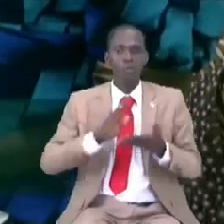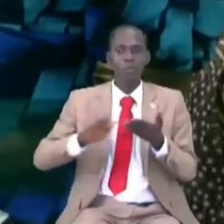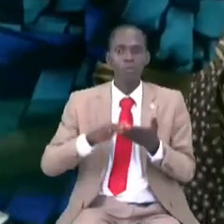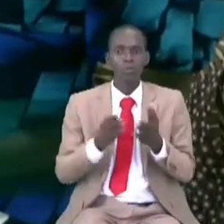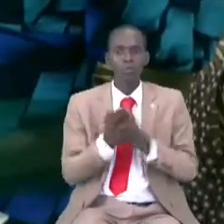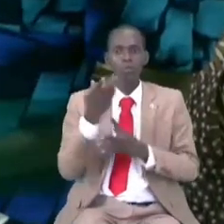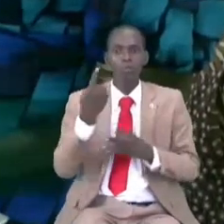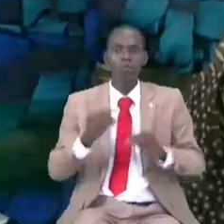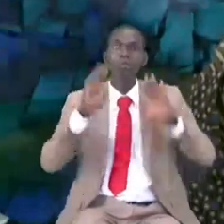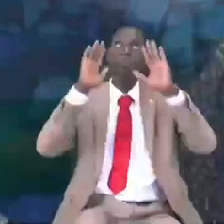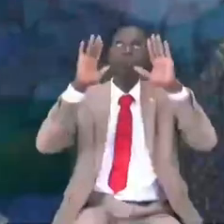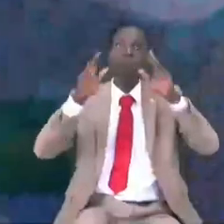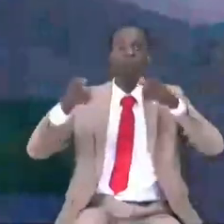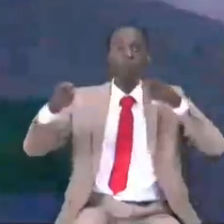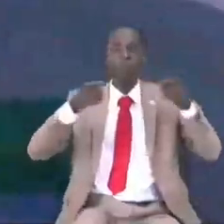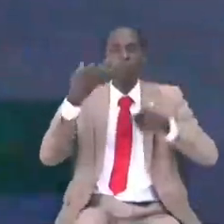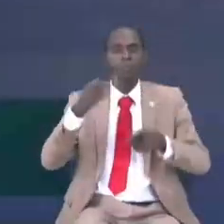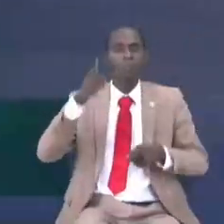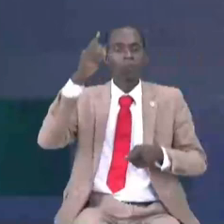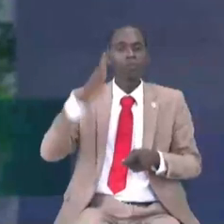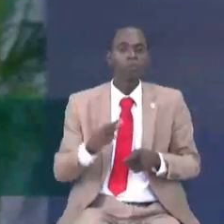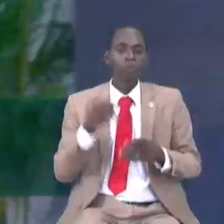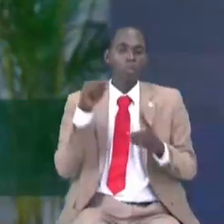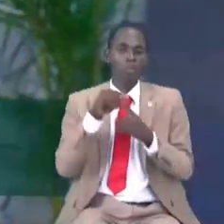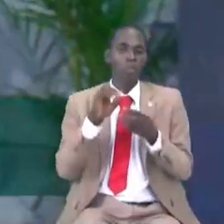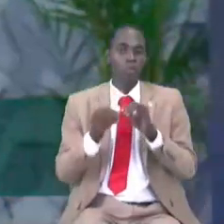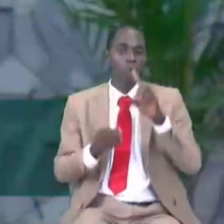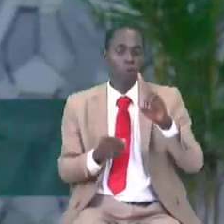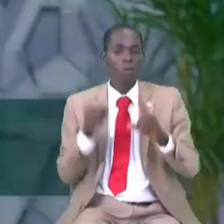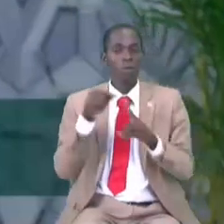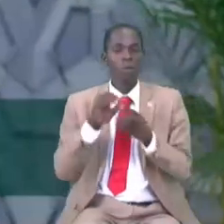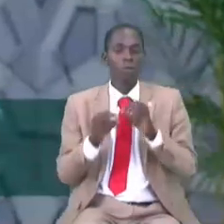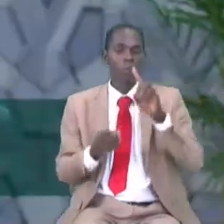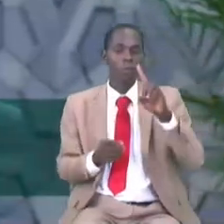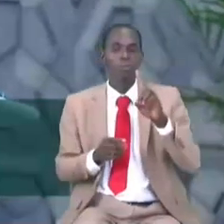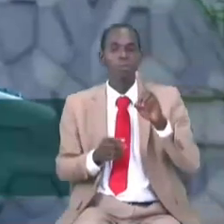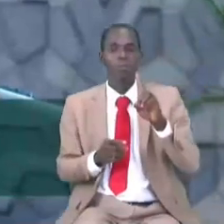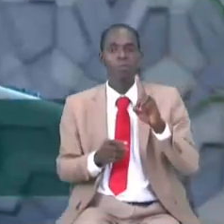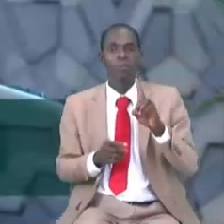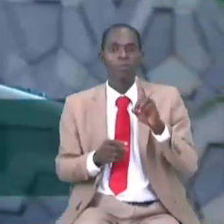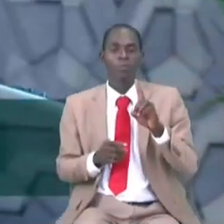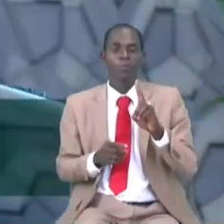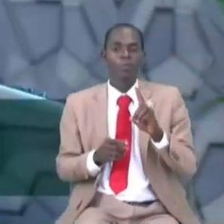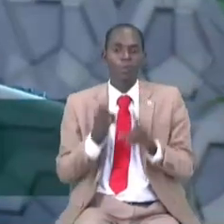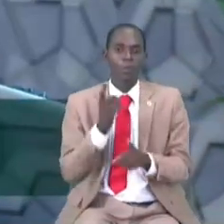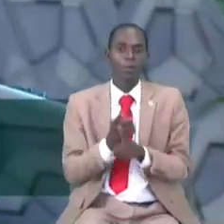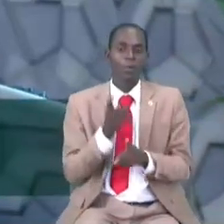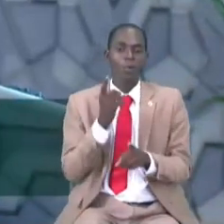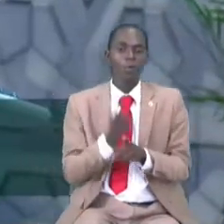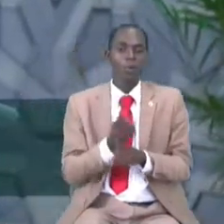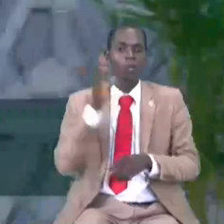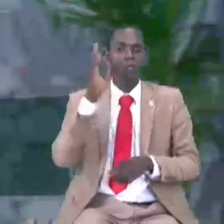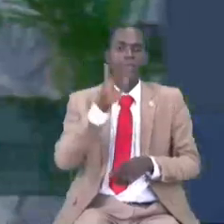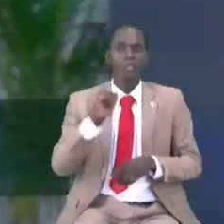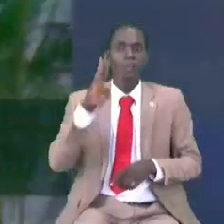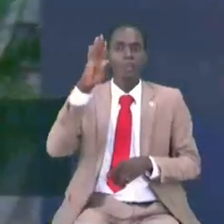Le premier point, c'est la prédication directe par un serviteur